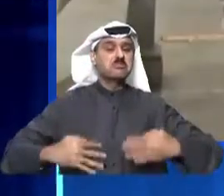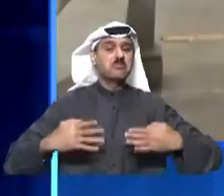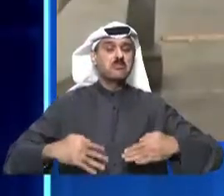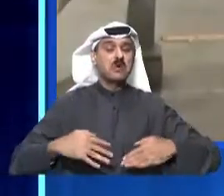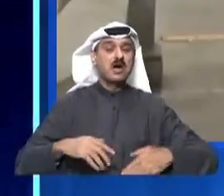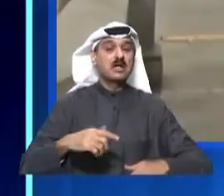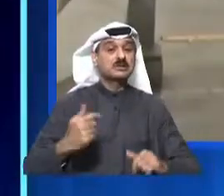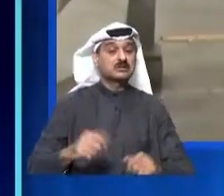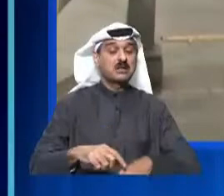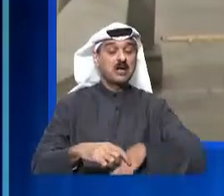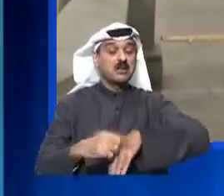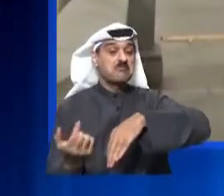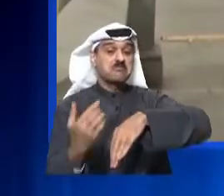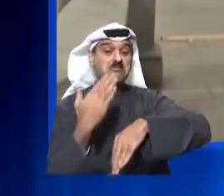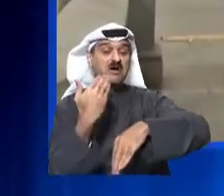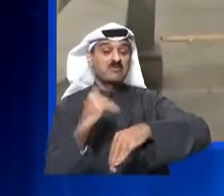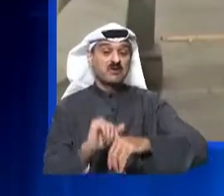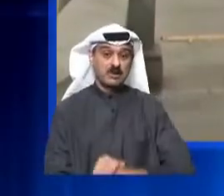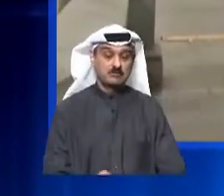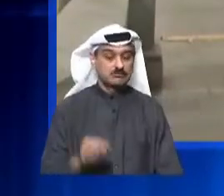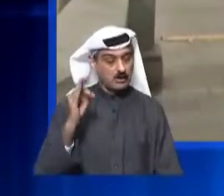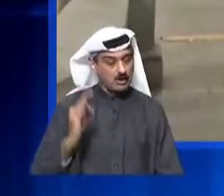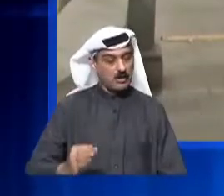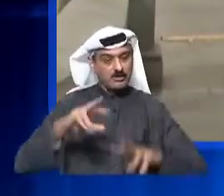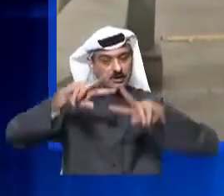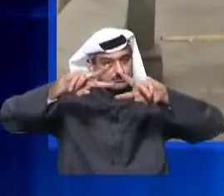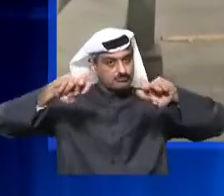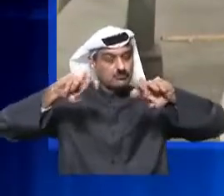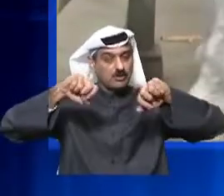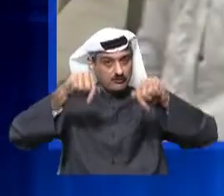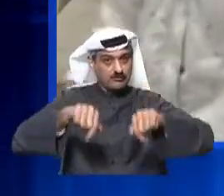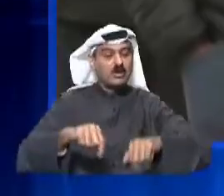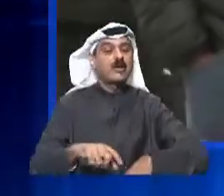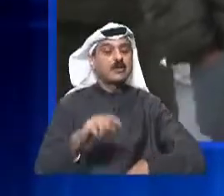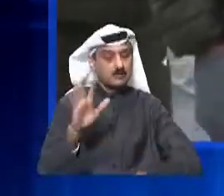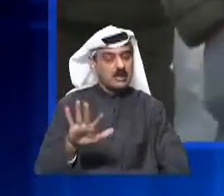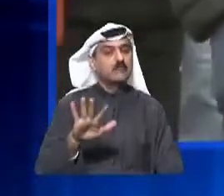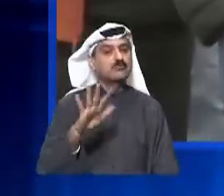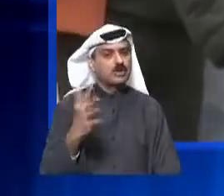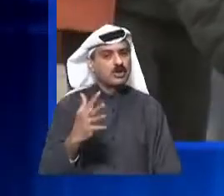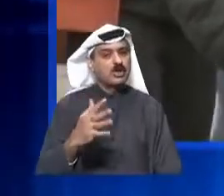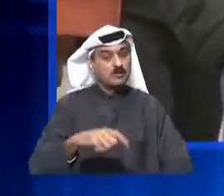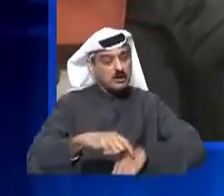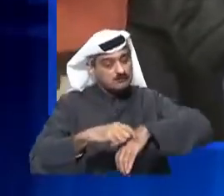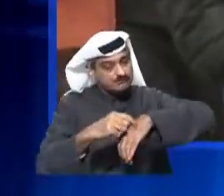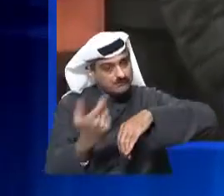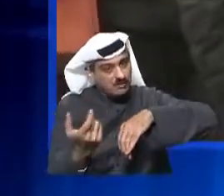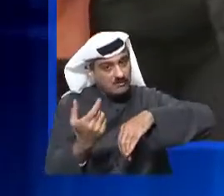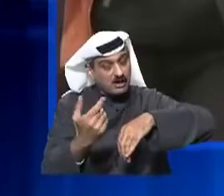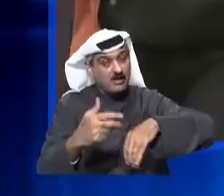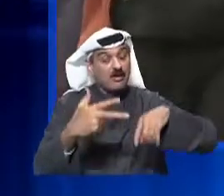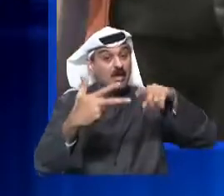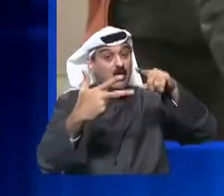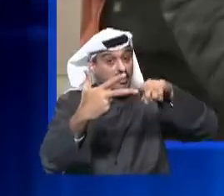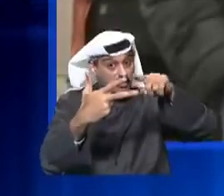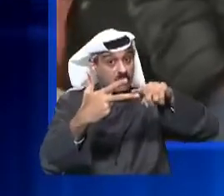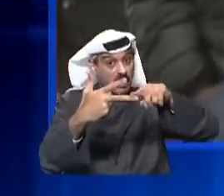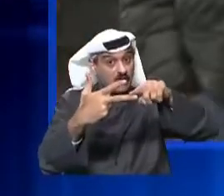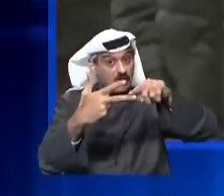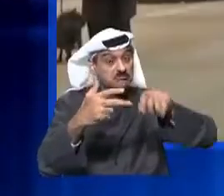الإصابة. لكن أيضا أثبتت الدراسات أنه هناك احتمالية لمن حصلوا على الجرعة الثالثة أن